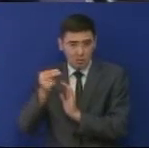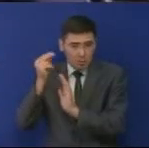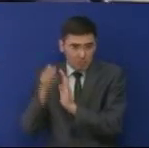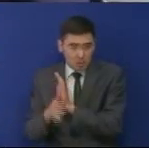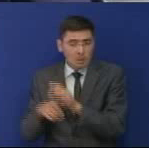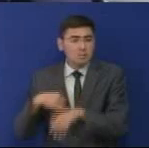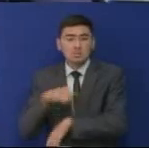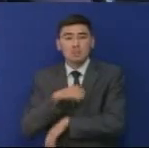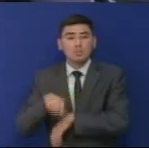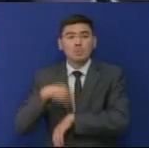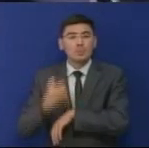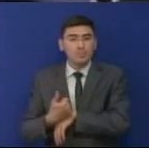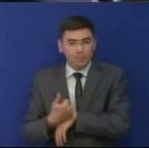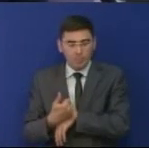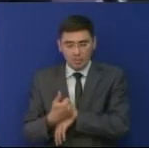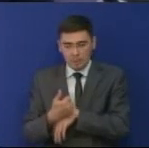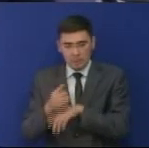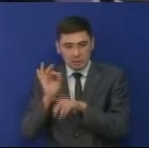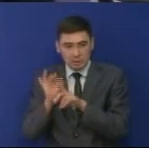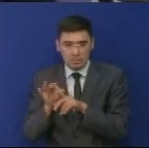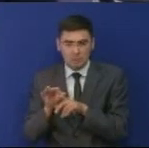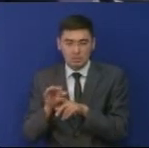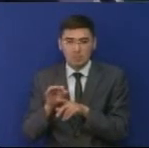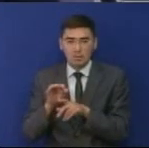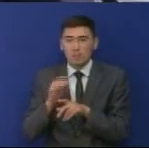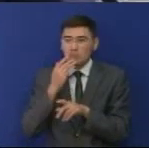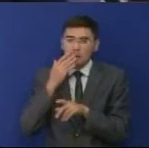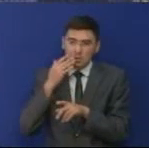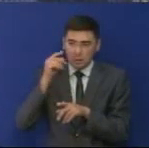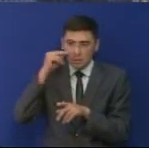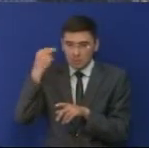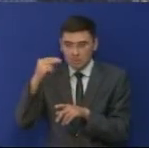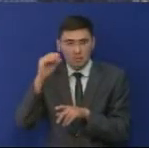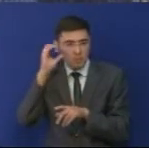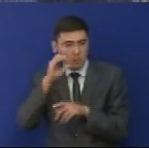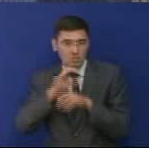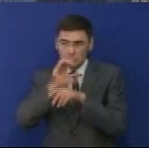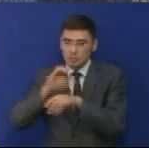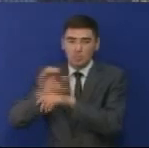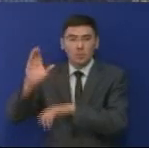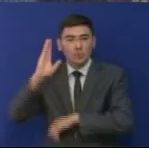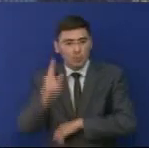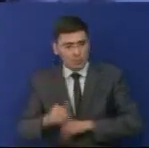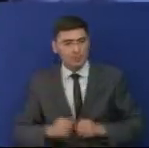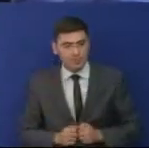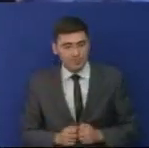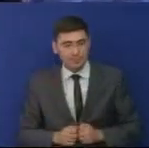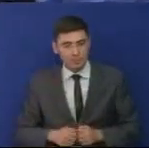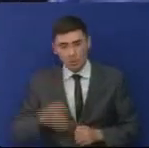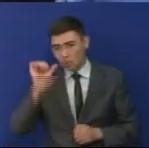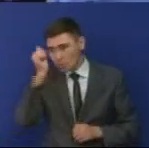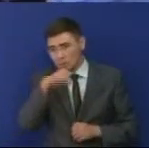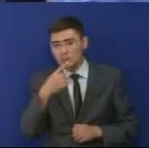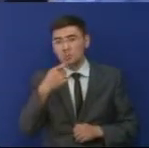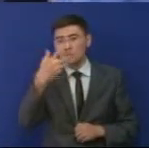самое главное, это дорога к будущему экспорту на китайском направлении. Ожидается, что в год будет производиться 150 тысяч